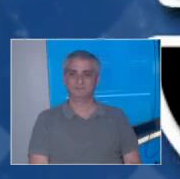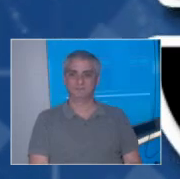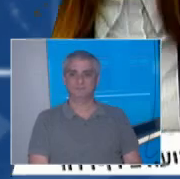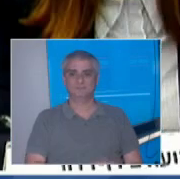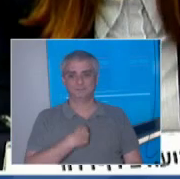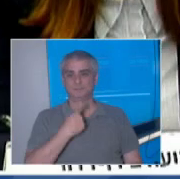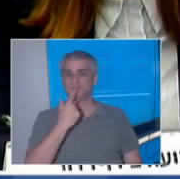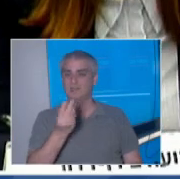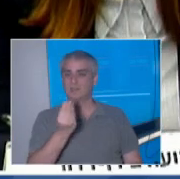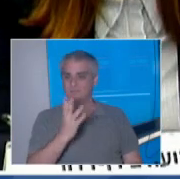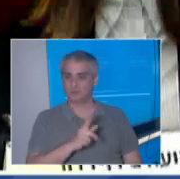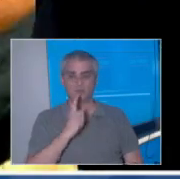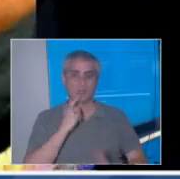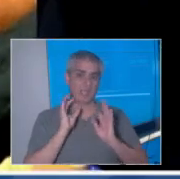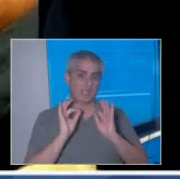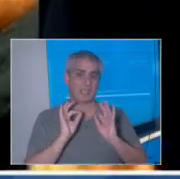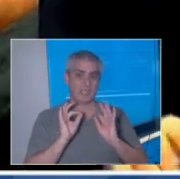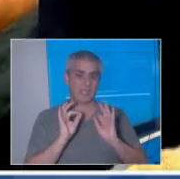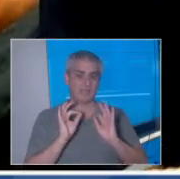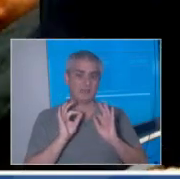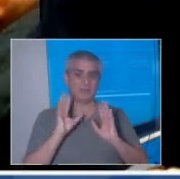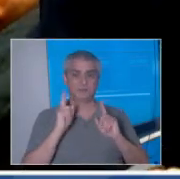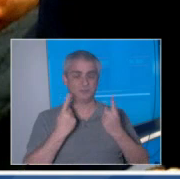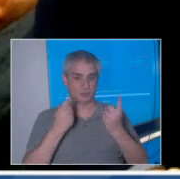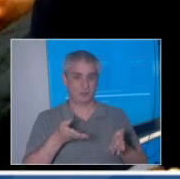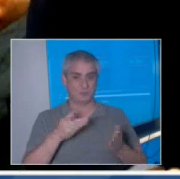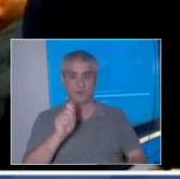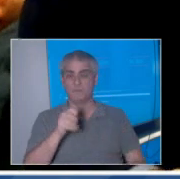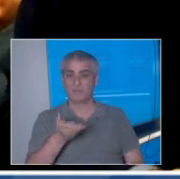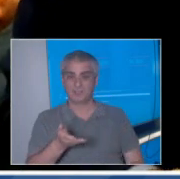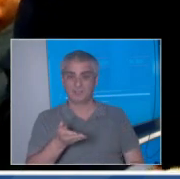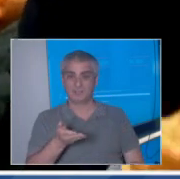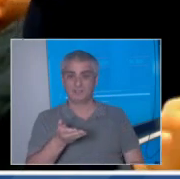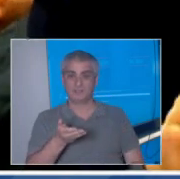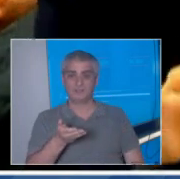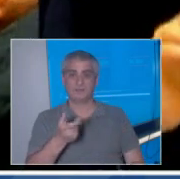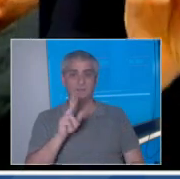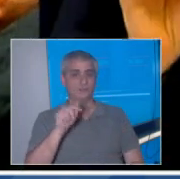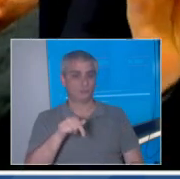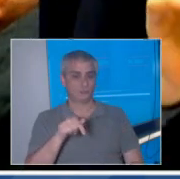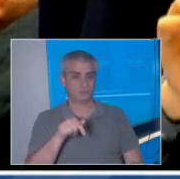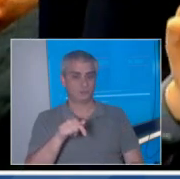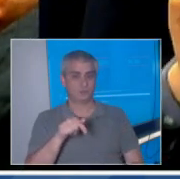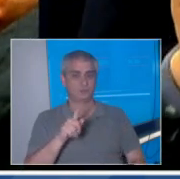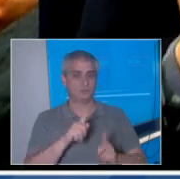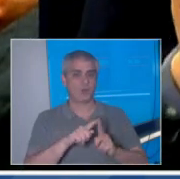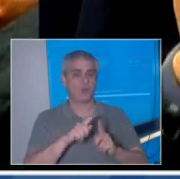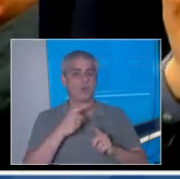תראה, אני אגיד לך משהו. למה ככה? האמת היא שמה שקורה פה בכנסת זה שיש פה פורסט